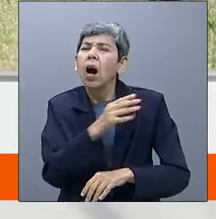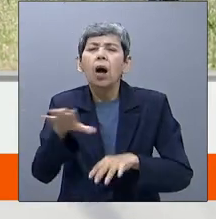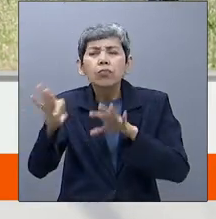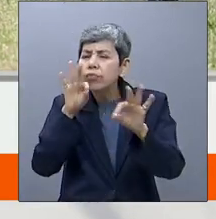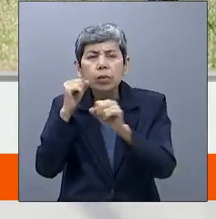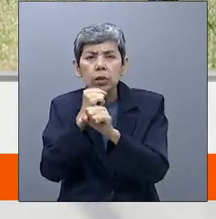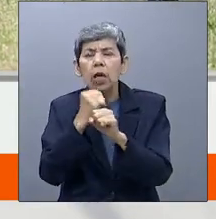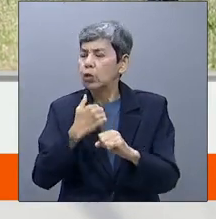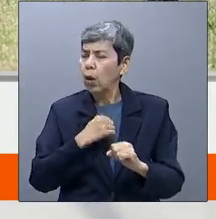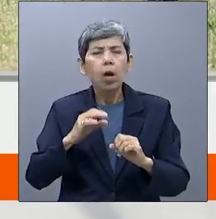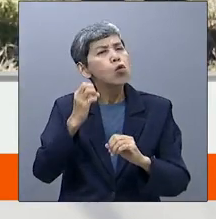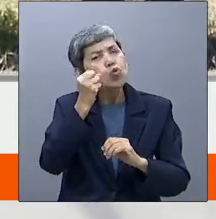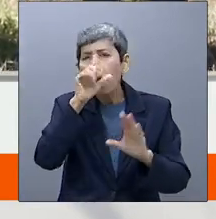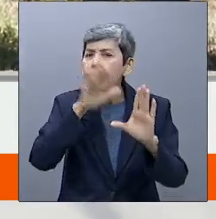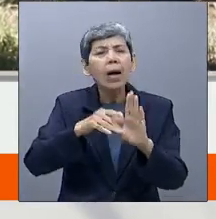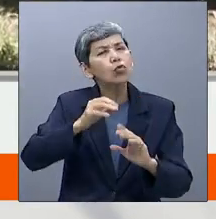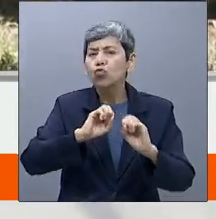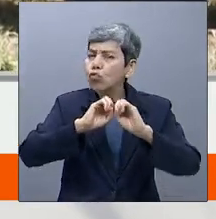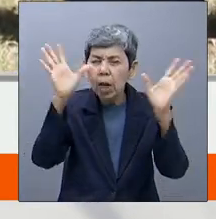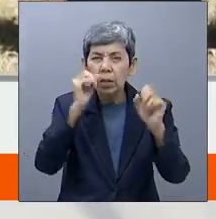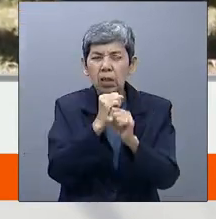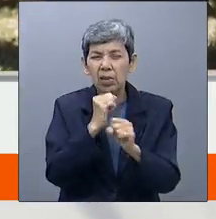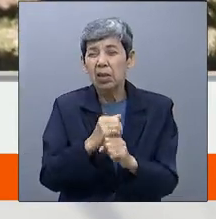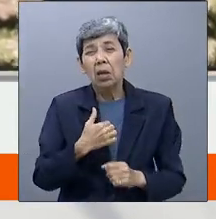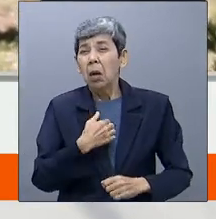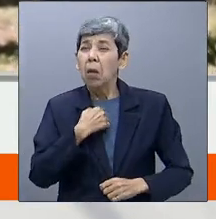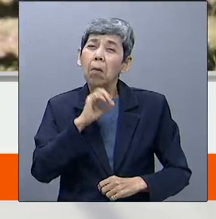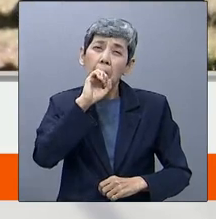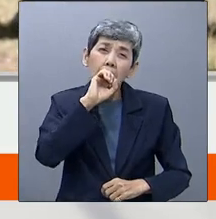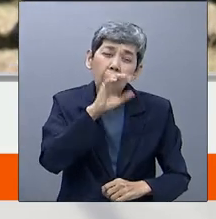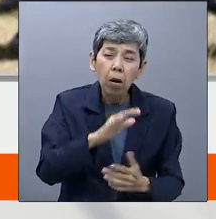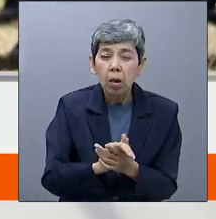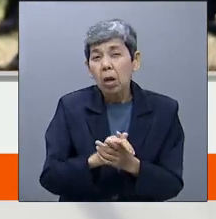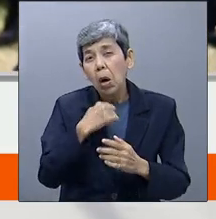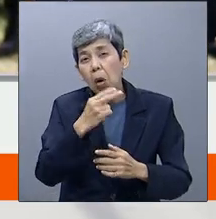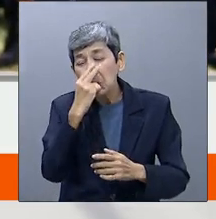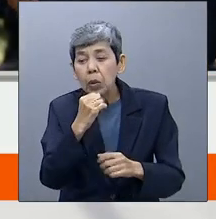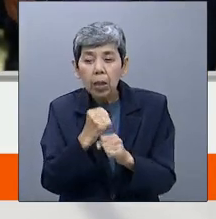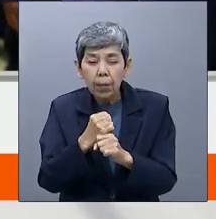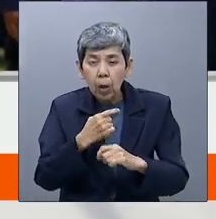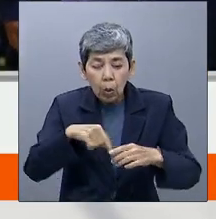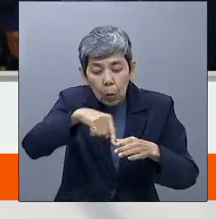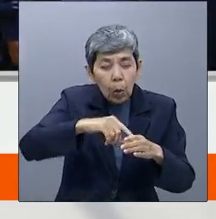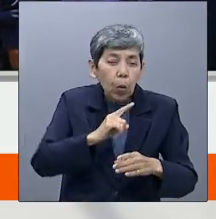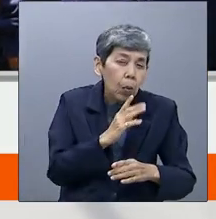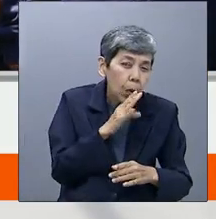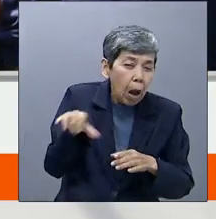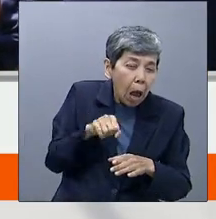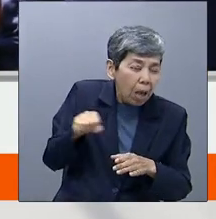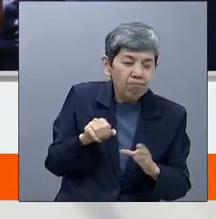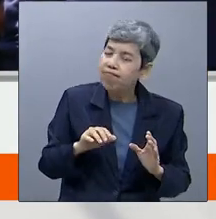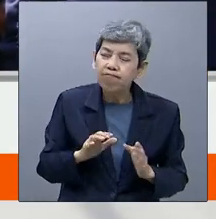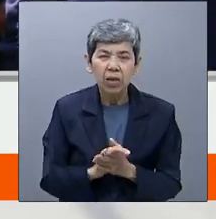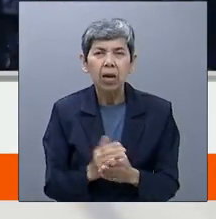มัครตรงๆนี่แหละคุณมีอัตราว่าไม่ต้องมาเปิดเป็นการภายในอย่างนี้เราให้ก็สอบแข่งกัน แล้